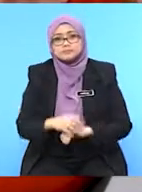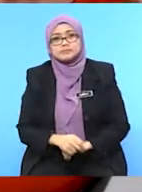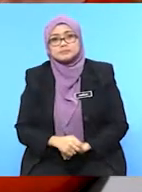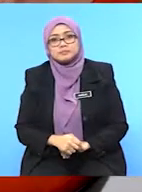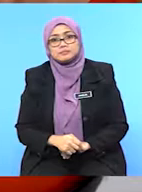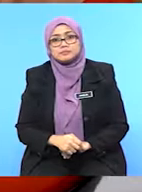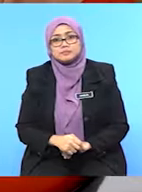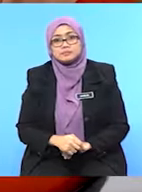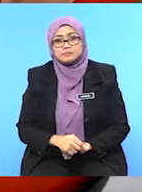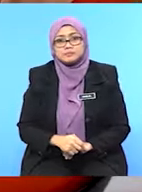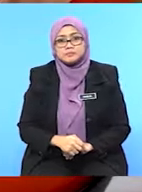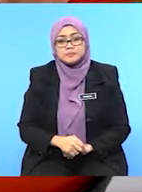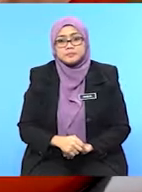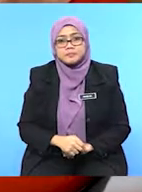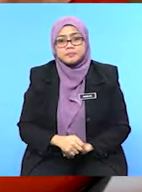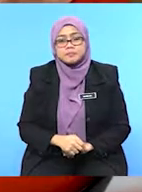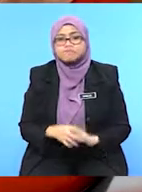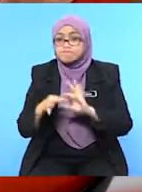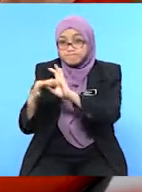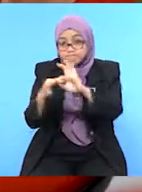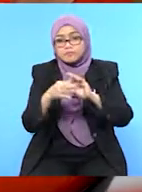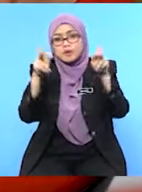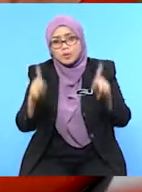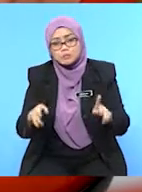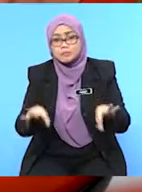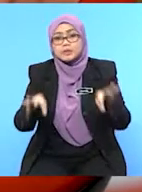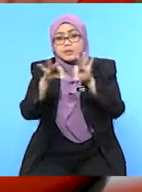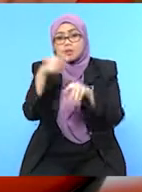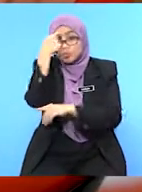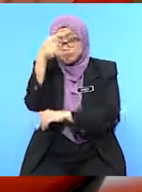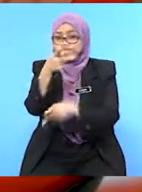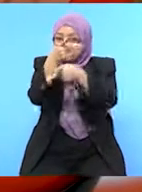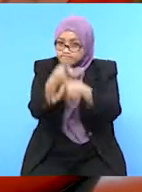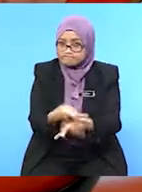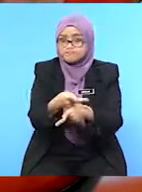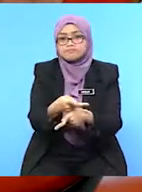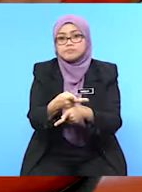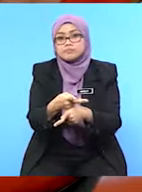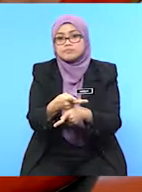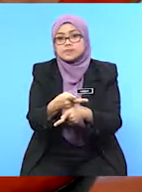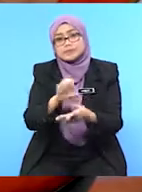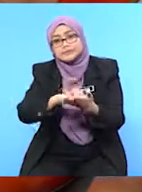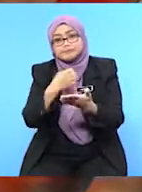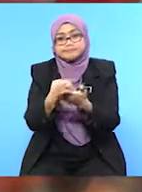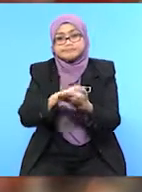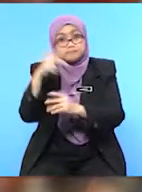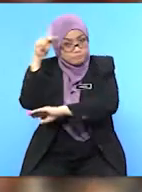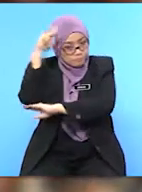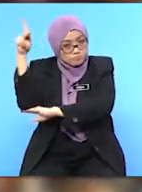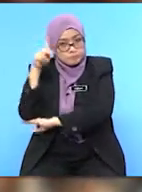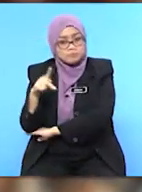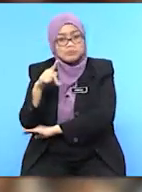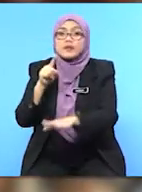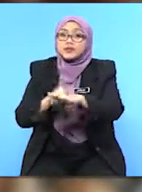bertanya kepada engkau amat penting untuk mengekalkan kestabilan politik negara kita kadang